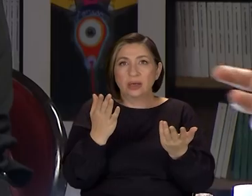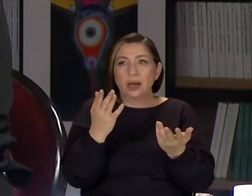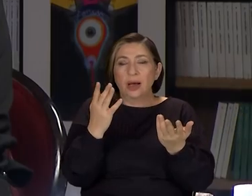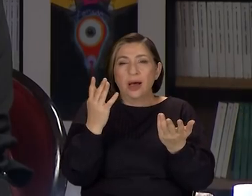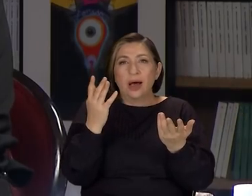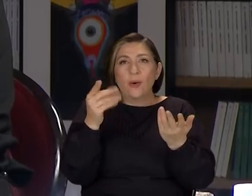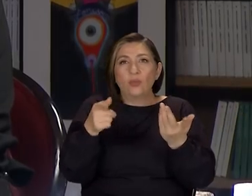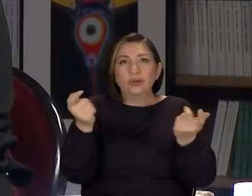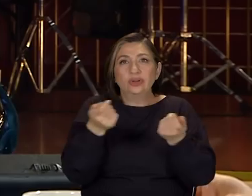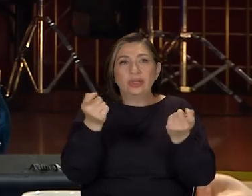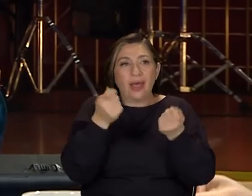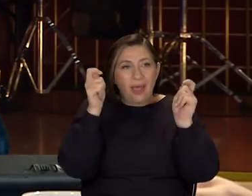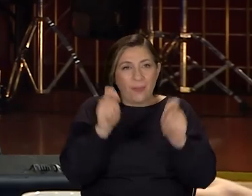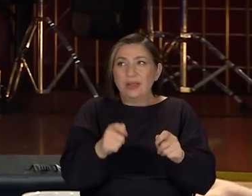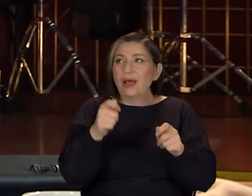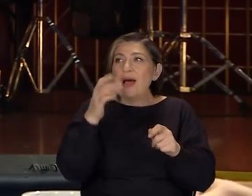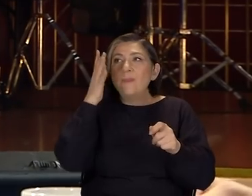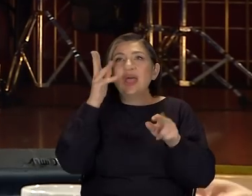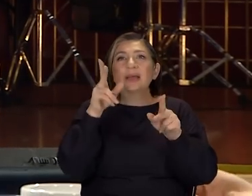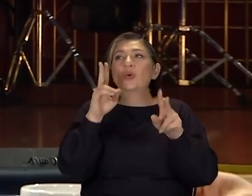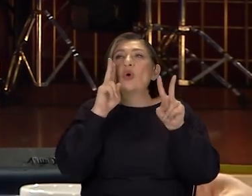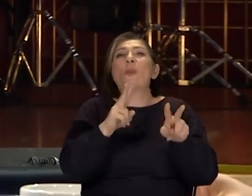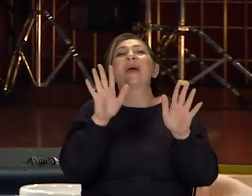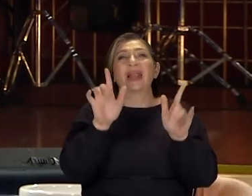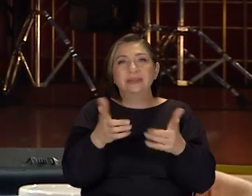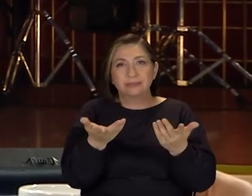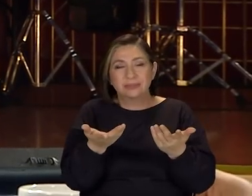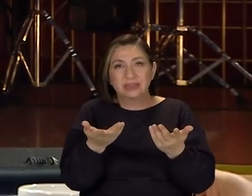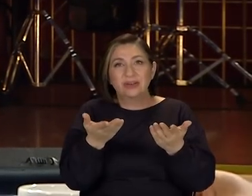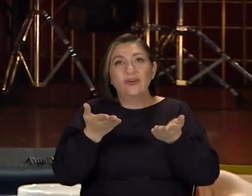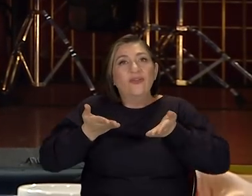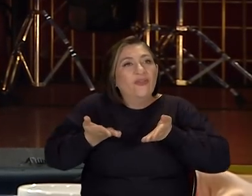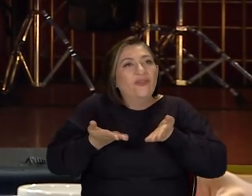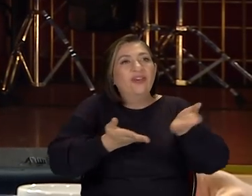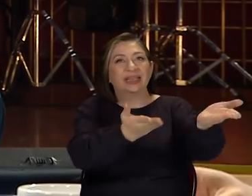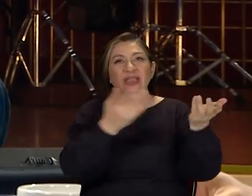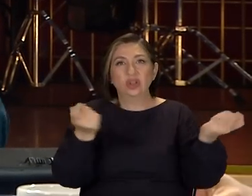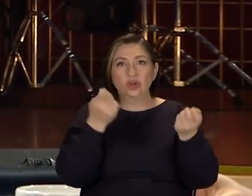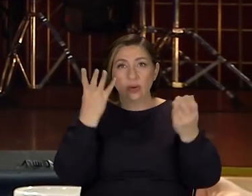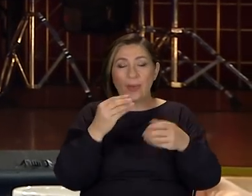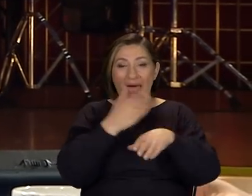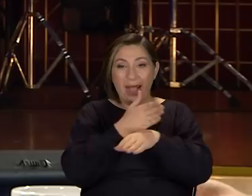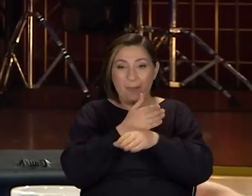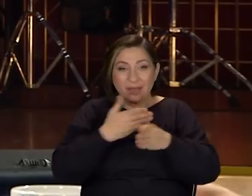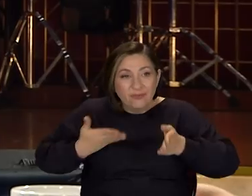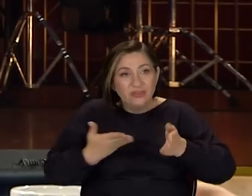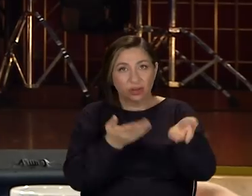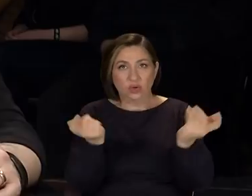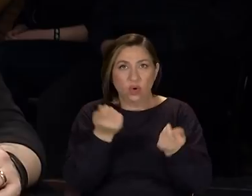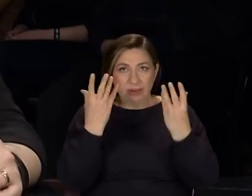salakça da bu işlere yapanlara da salakça davranmamak lazım. Yani fırında çalışıyor olsam, ekmek işçisi